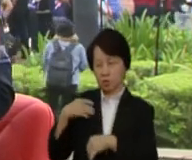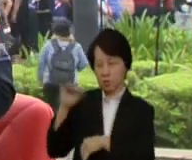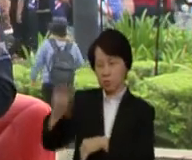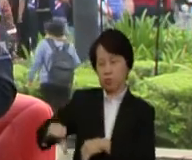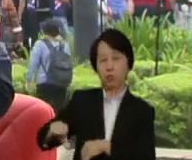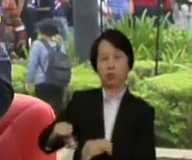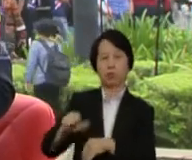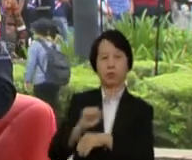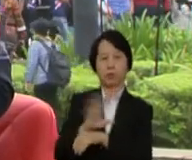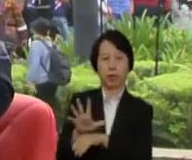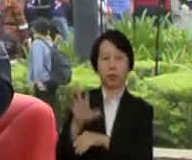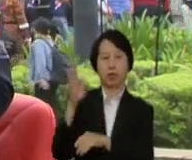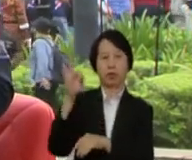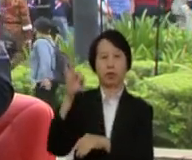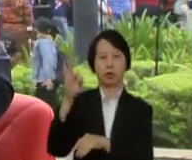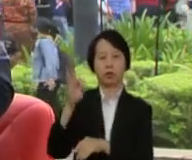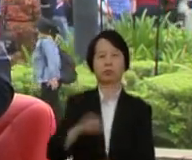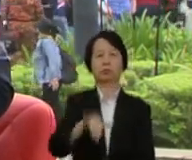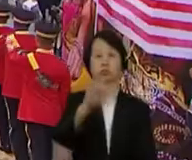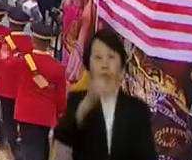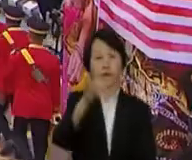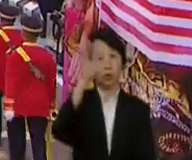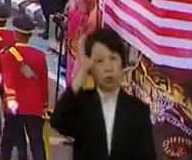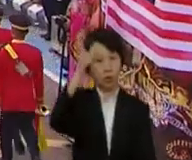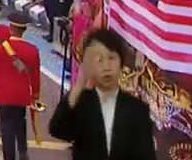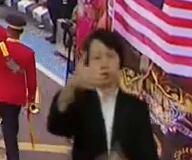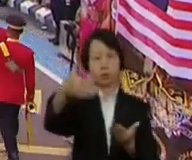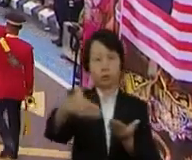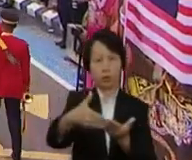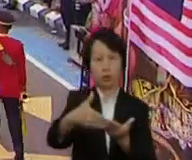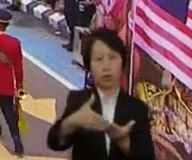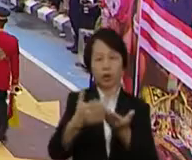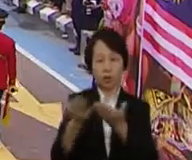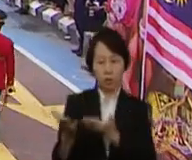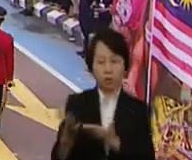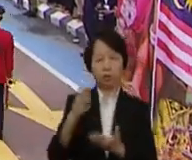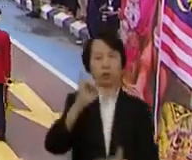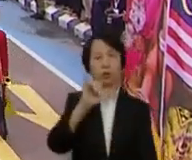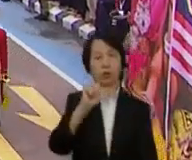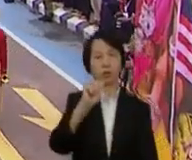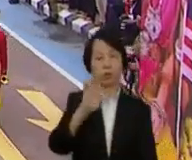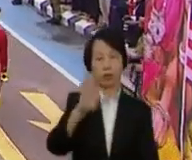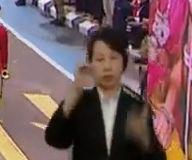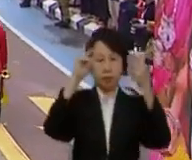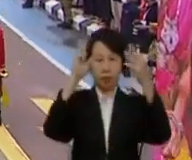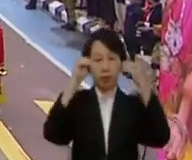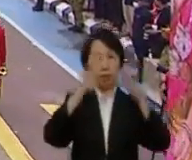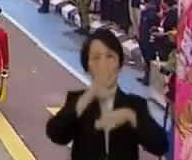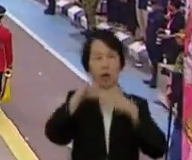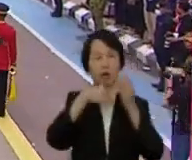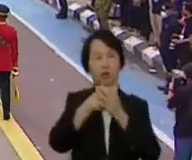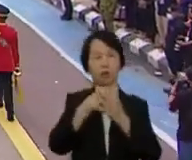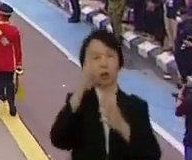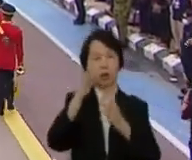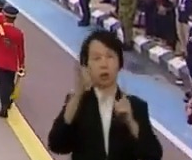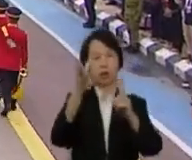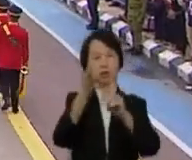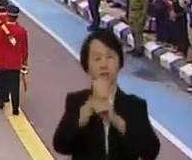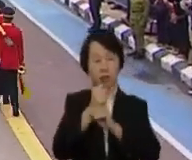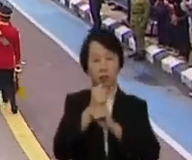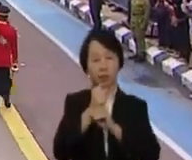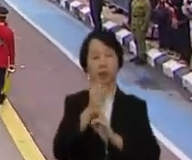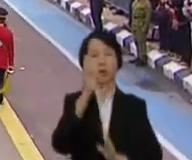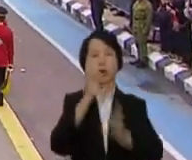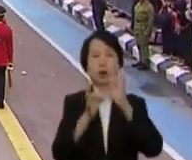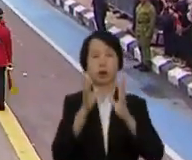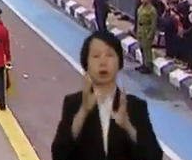pandemik COVID-19. Ya, konsep ini telah diperkenalkan oleh Yang Amat Berhormat Perdana Menteri dan semua yang diimpikan hanya akan dicapai